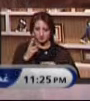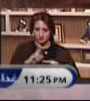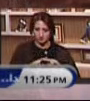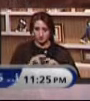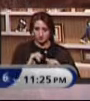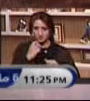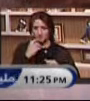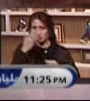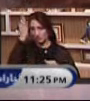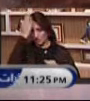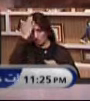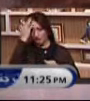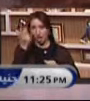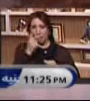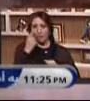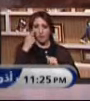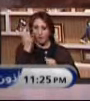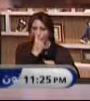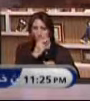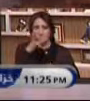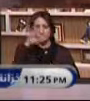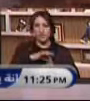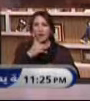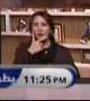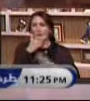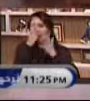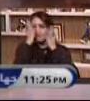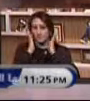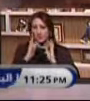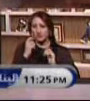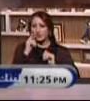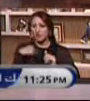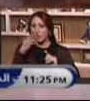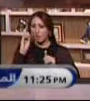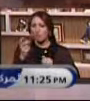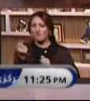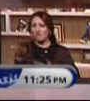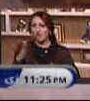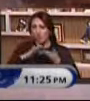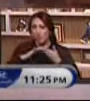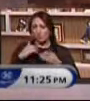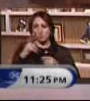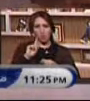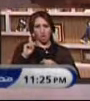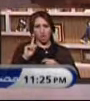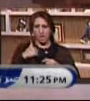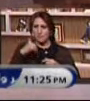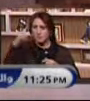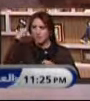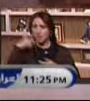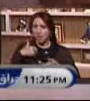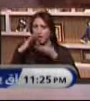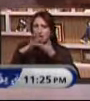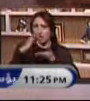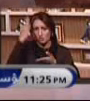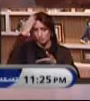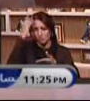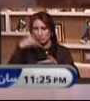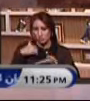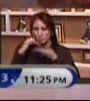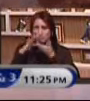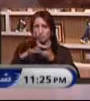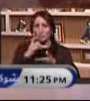عايز تكافئه تكافئه بإيه؟ هو عنده كل شيء، يعني هو عنده آخر حاجة، طب أنت كيف تكافئه؟ فبتبتدي تخليه يبص على